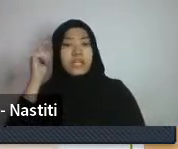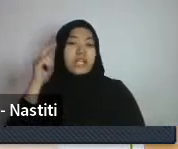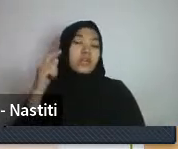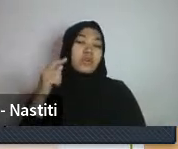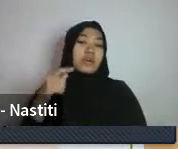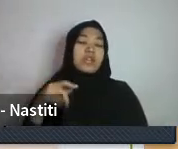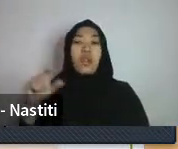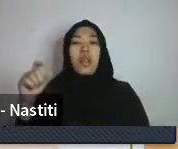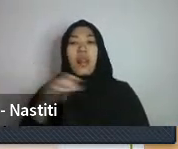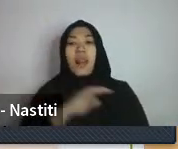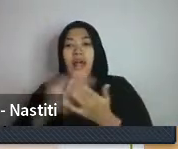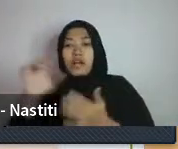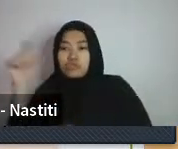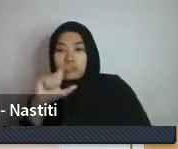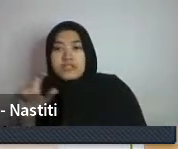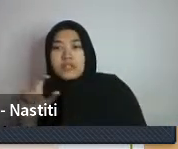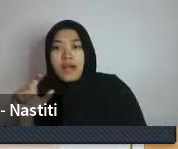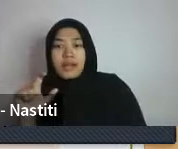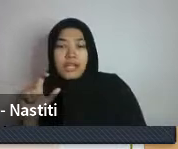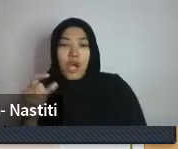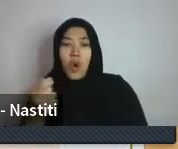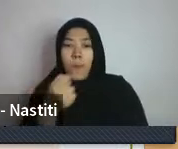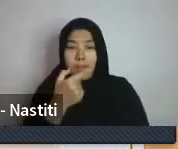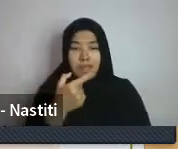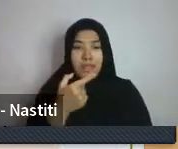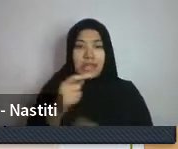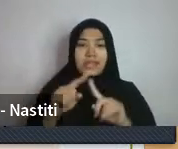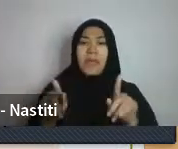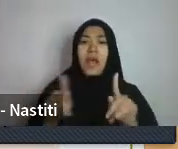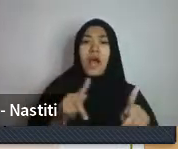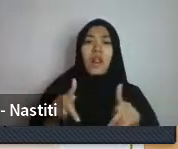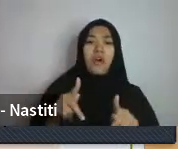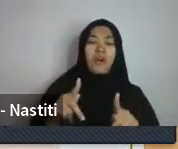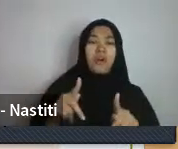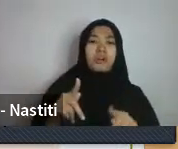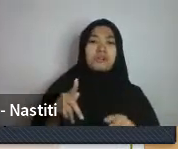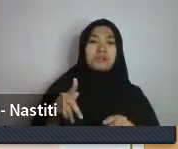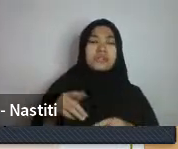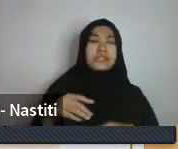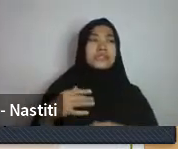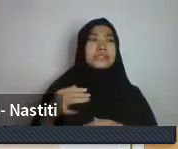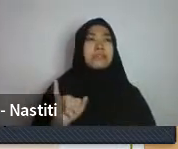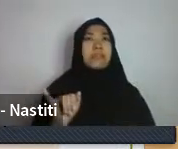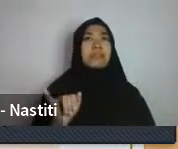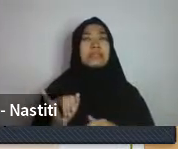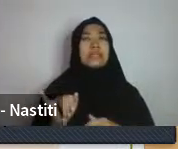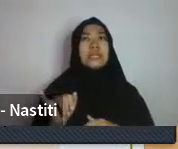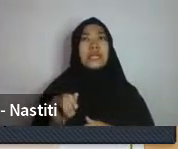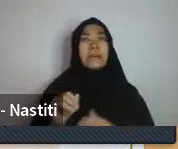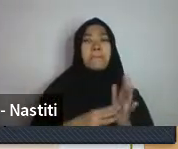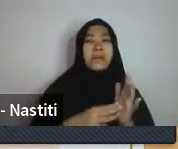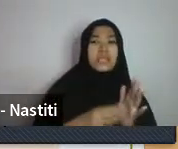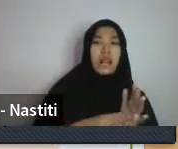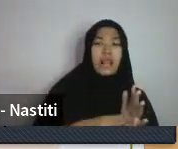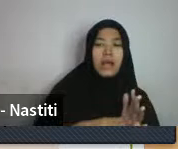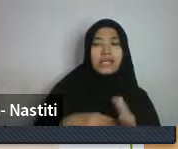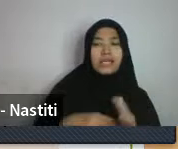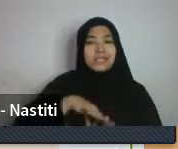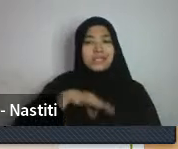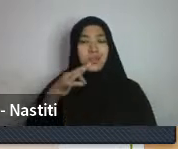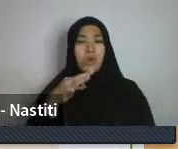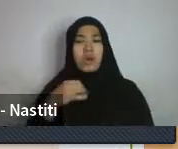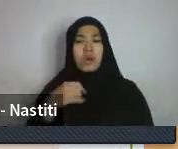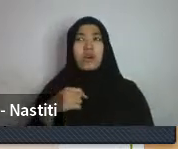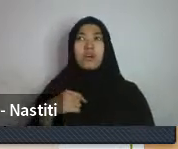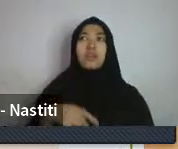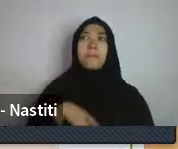pengen nangis, kok saya kayaknya jengkel terus, itu kita tidak menyadari begitu ya, bahwa sebetulnya